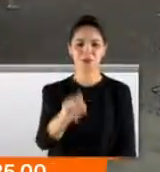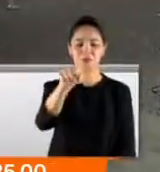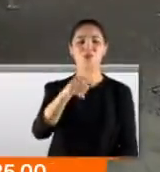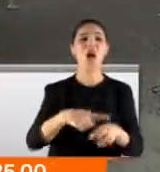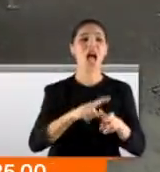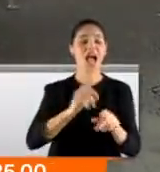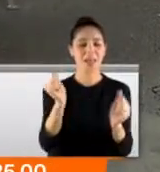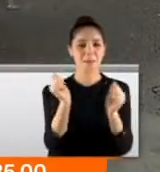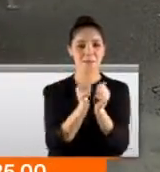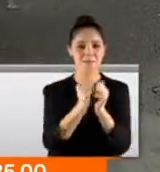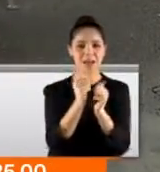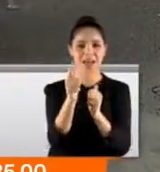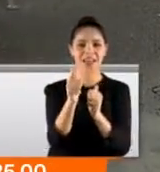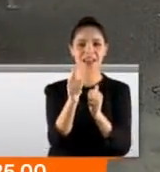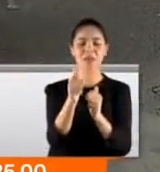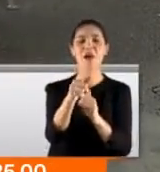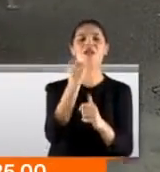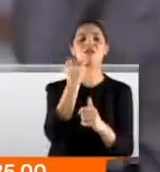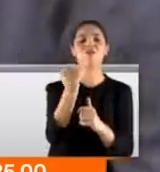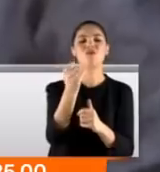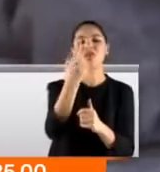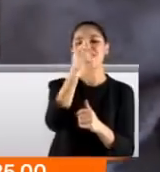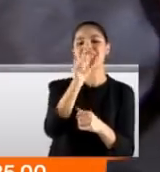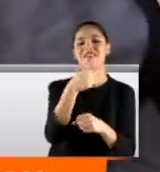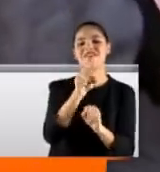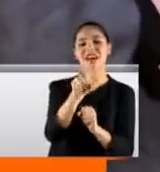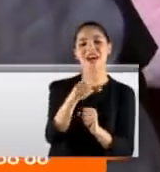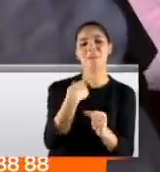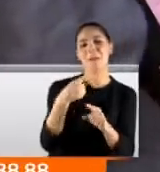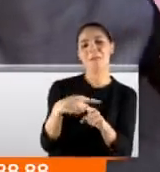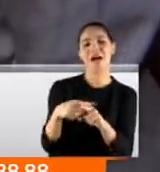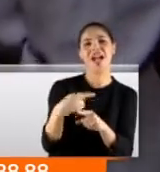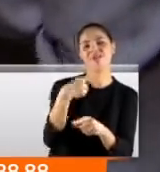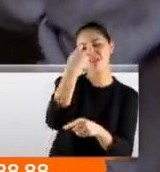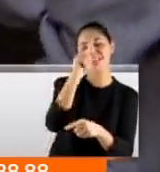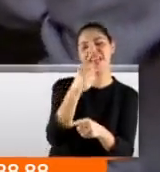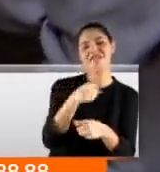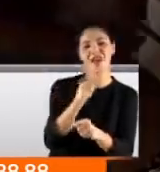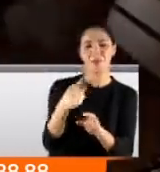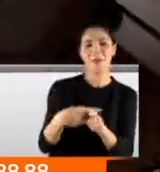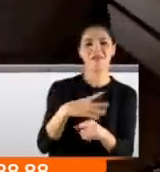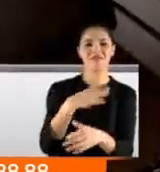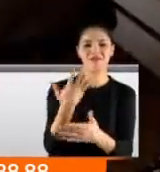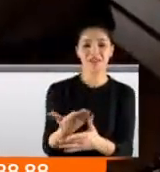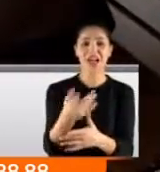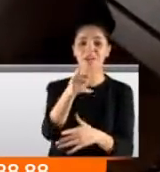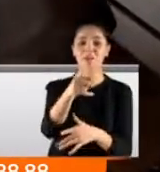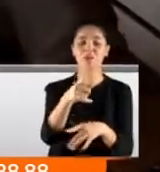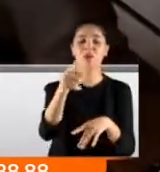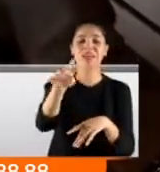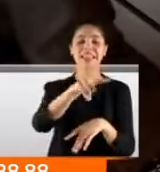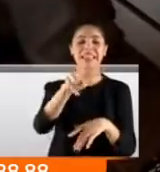ayıcıklarla yalnızlığını gideren müşteriler bile var. Evet, yalnızlığımı paylaşmak için geldim biraz. Aslı ve Berro